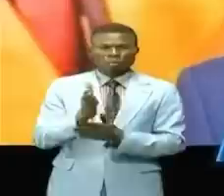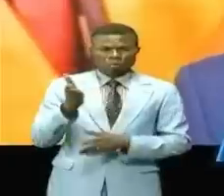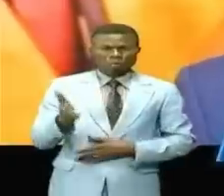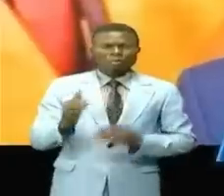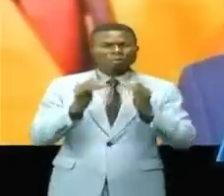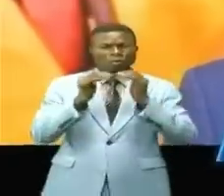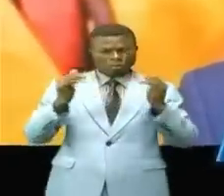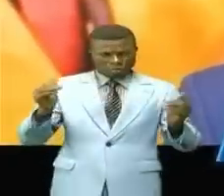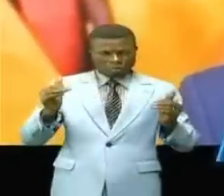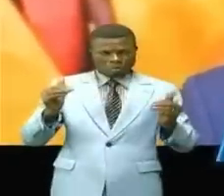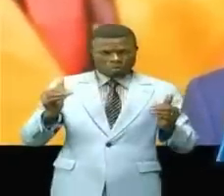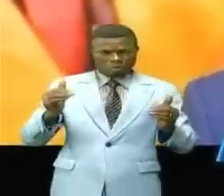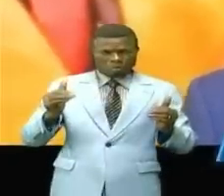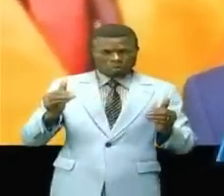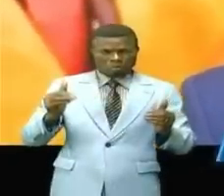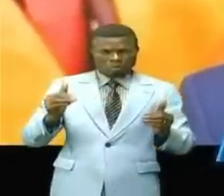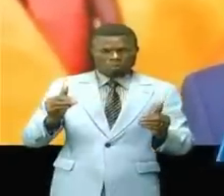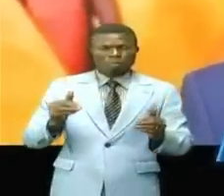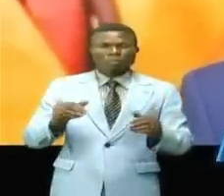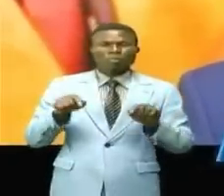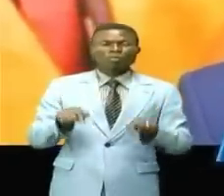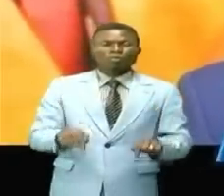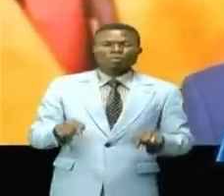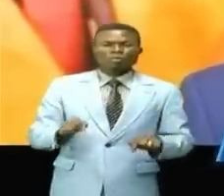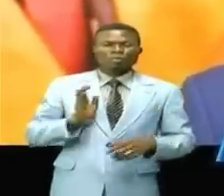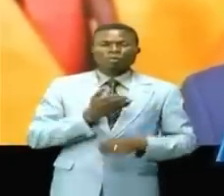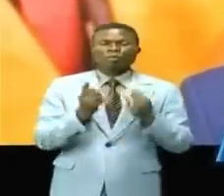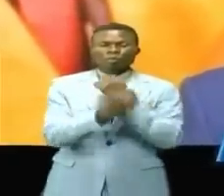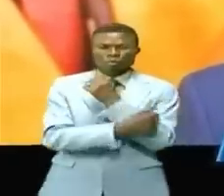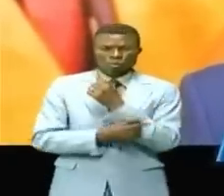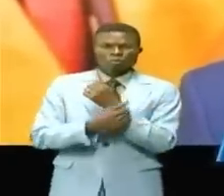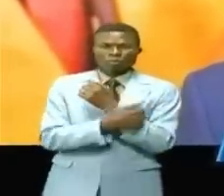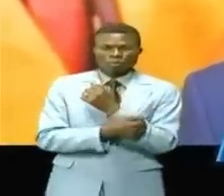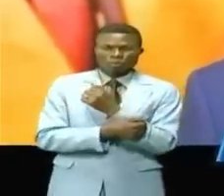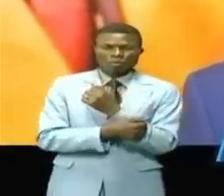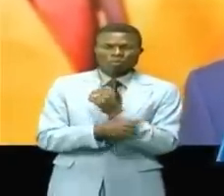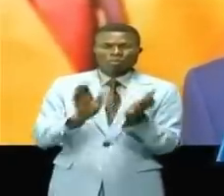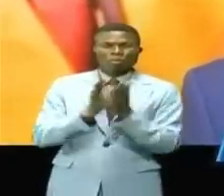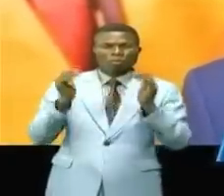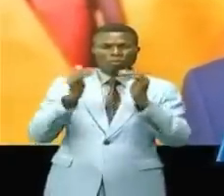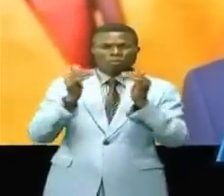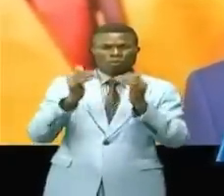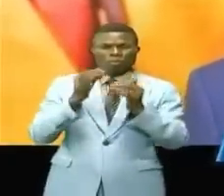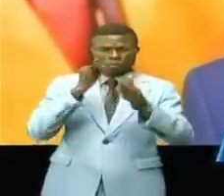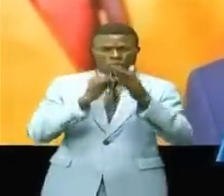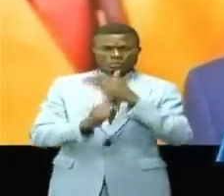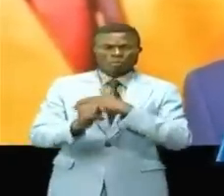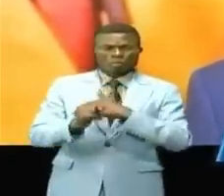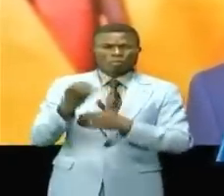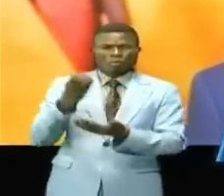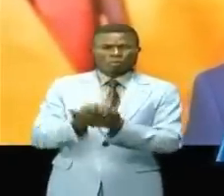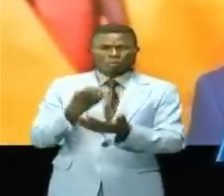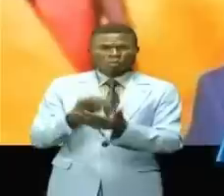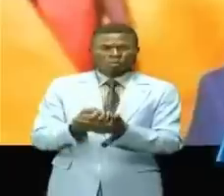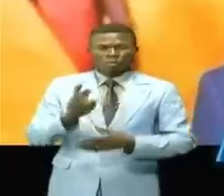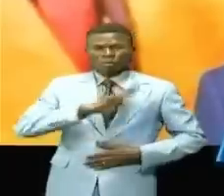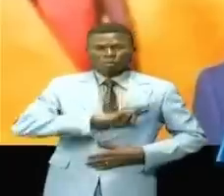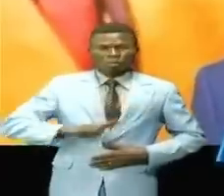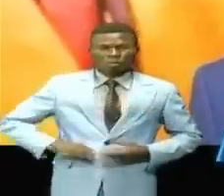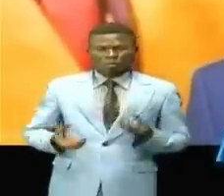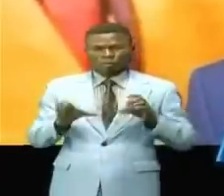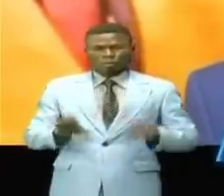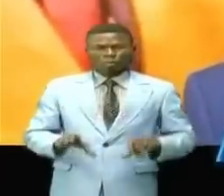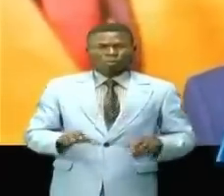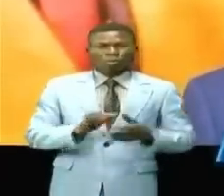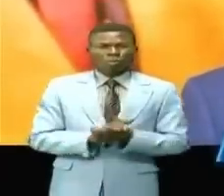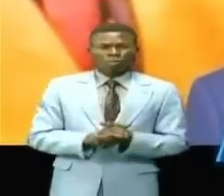adapter l'arsenal juridique de notre pays qui soit conforme à l'intégration économique de la démocratie du Congo dans la zone